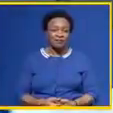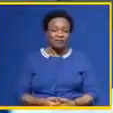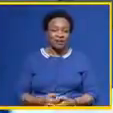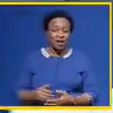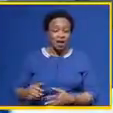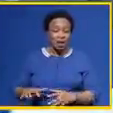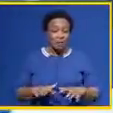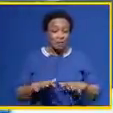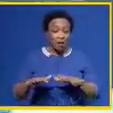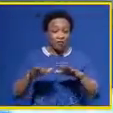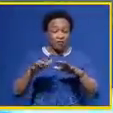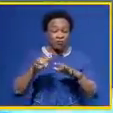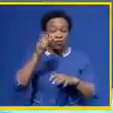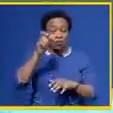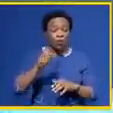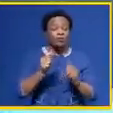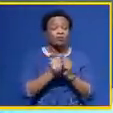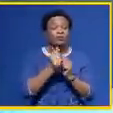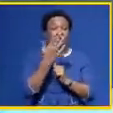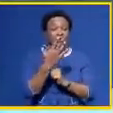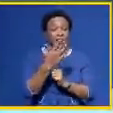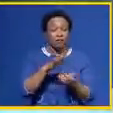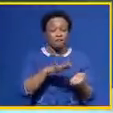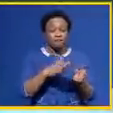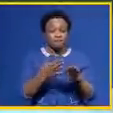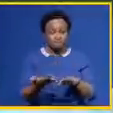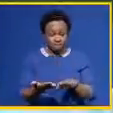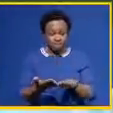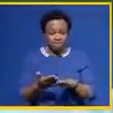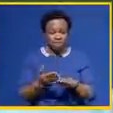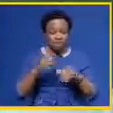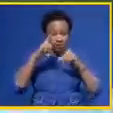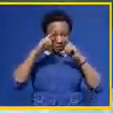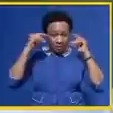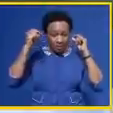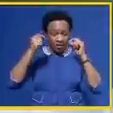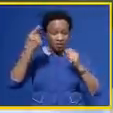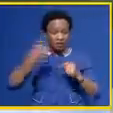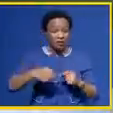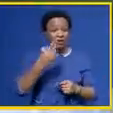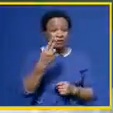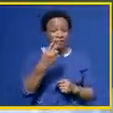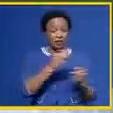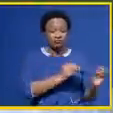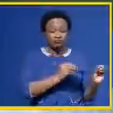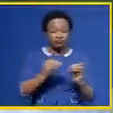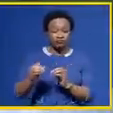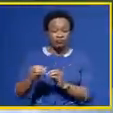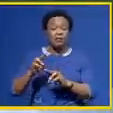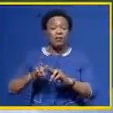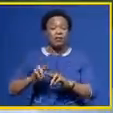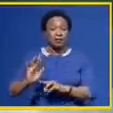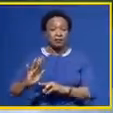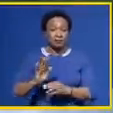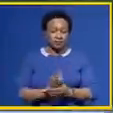Mafuriko ya ua watu 15 Japani, wengine takribani 200,000 wahamishwa makazi.